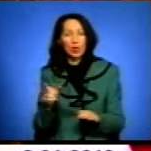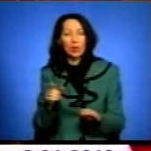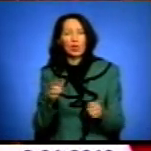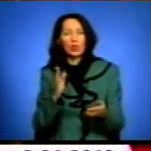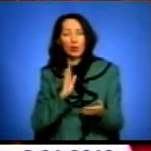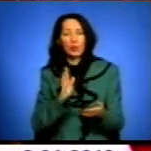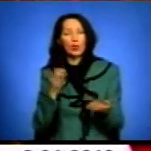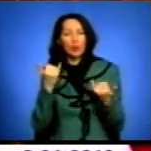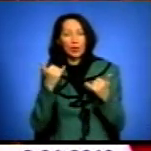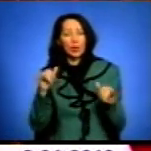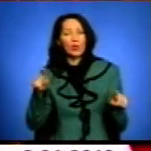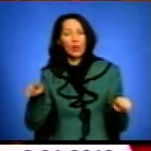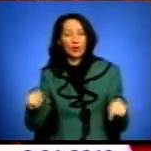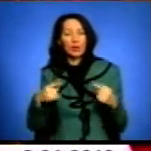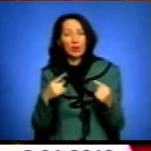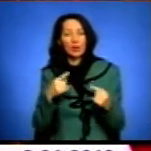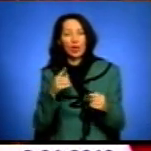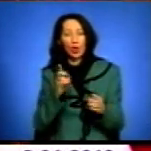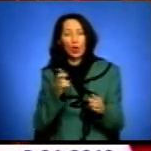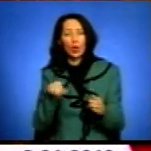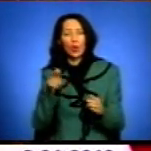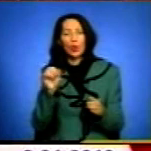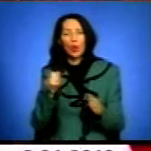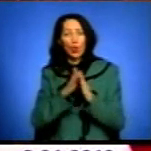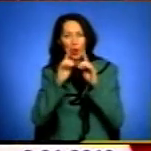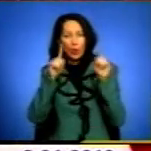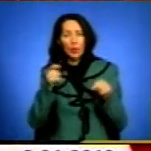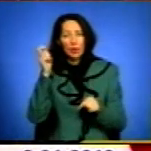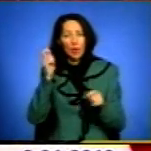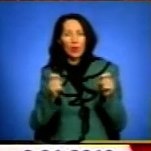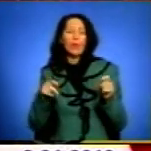різних куточків України та світу. Ікона має лікувальну